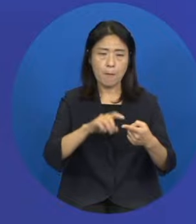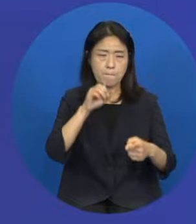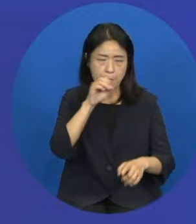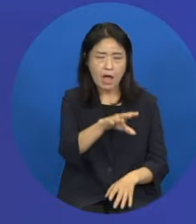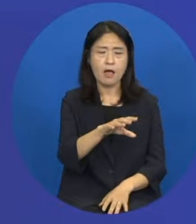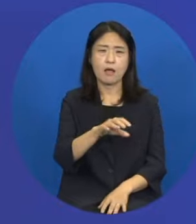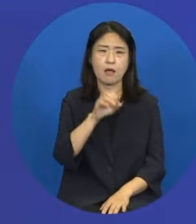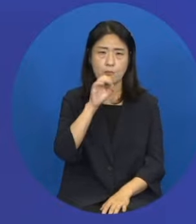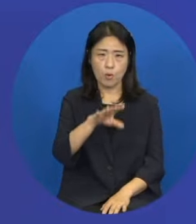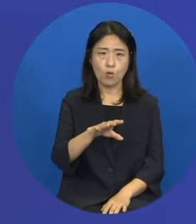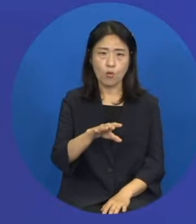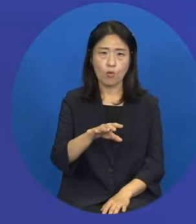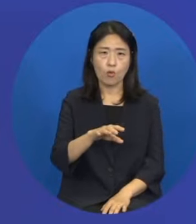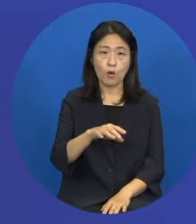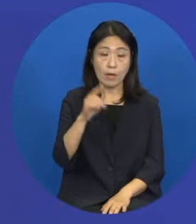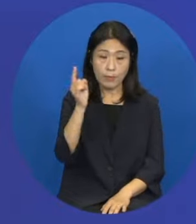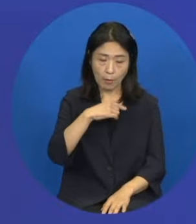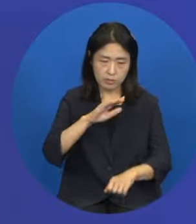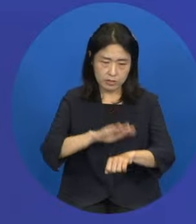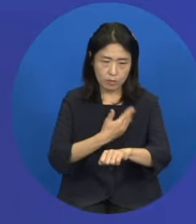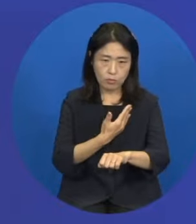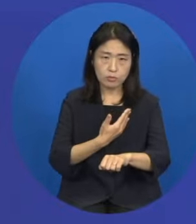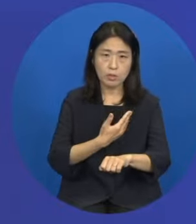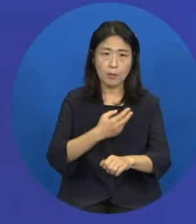불의한 제도나 법을 바로잡기 위해